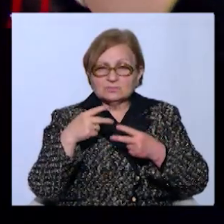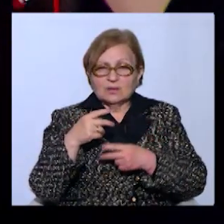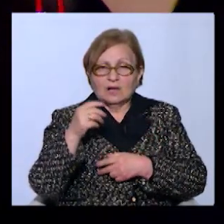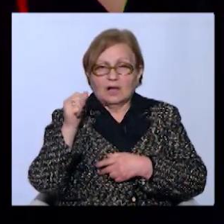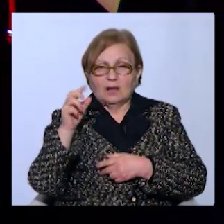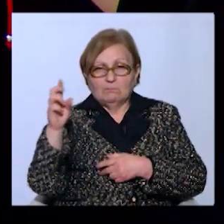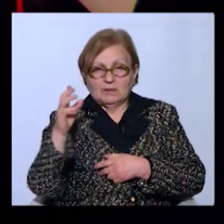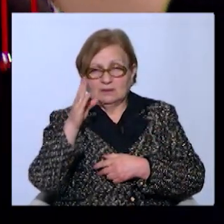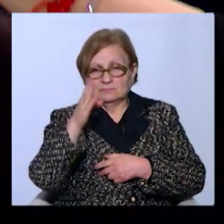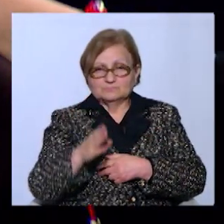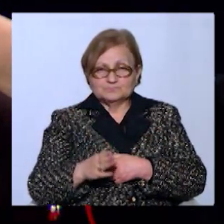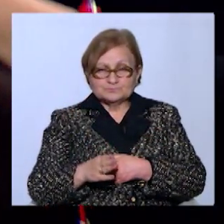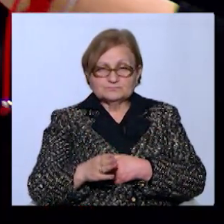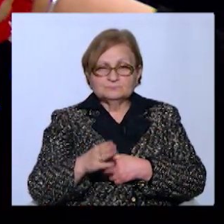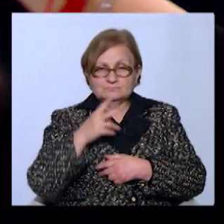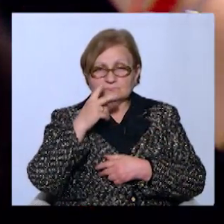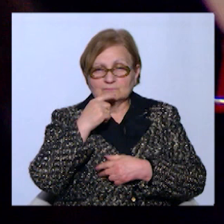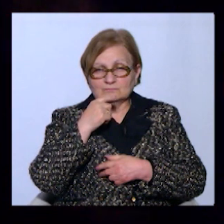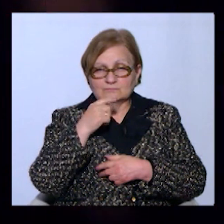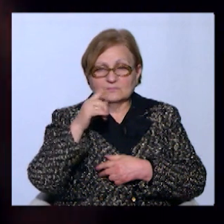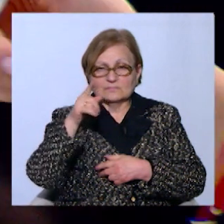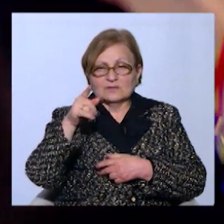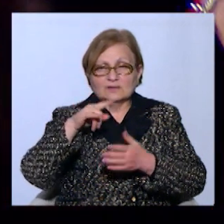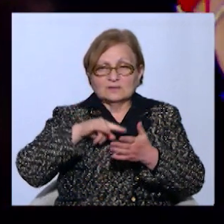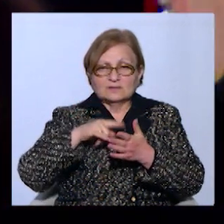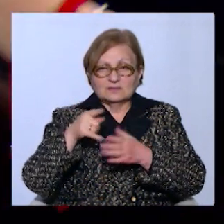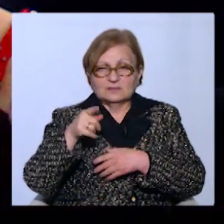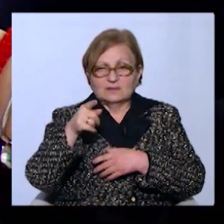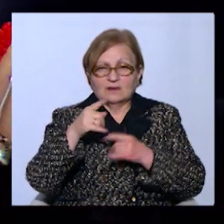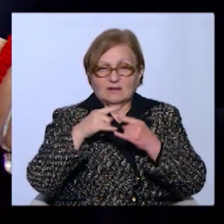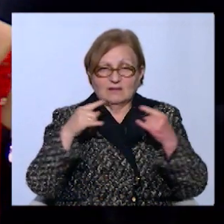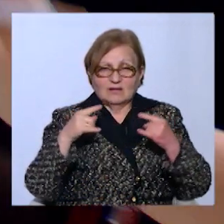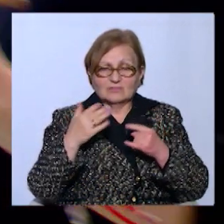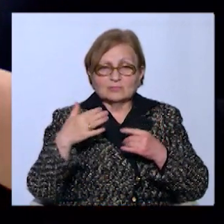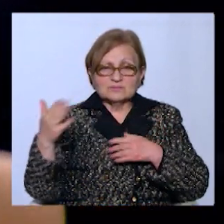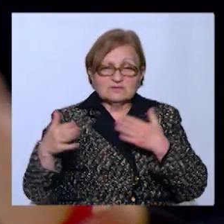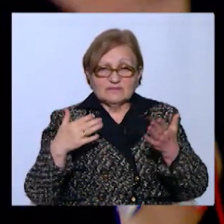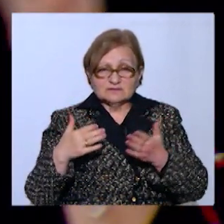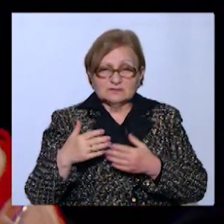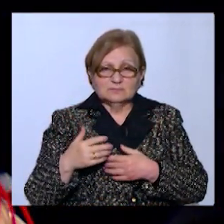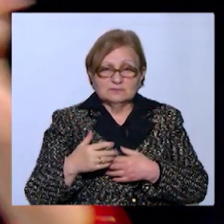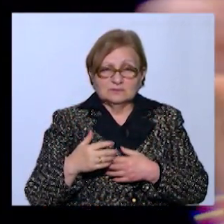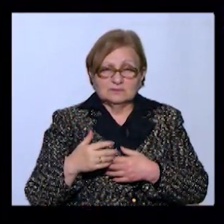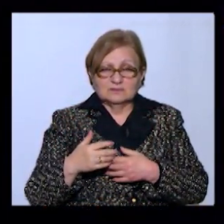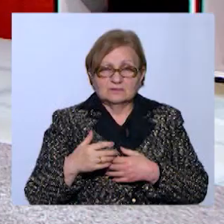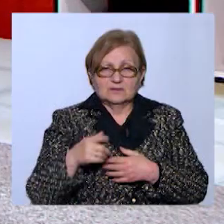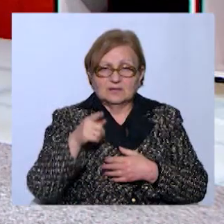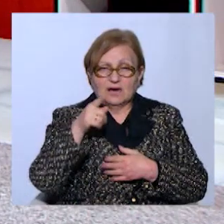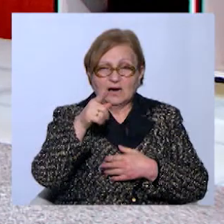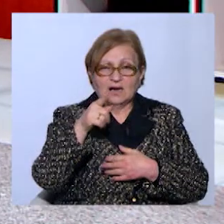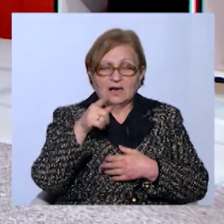და აღნიშნული წესით რომ გავყოთ, მივიღებთ კვადრატს და მართკუთხედს, რომლის გვერდები იქნება ამ